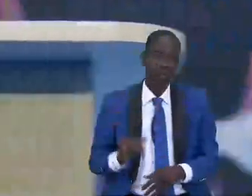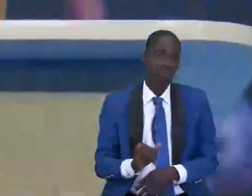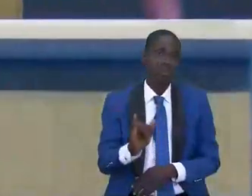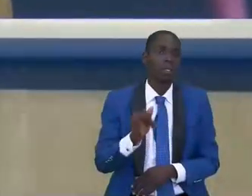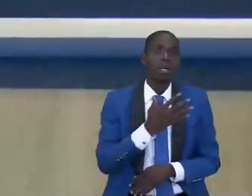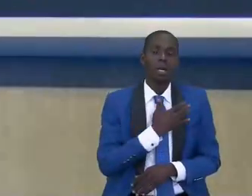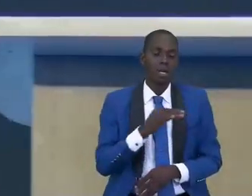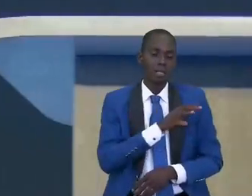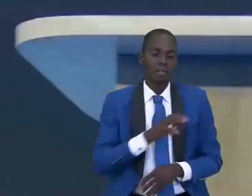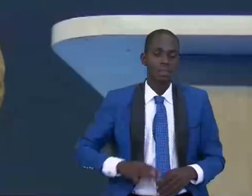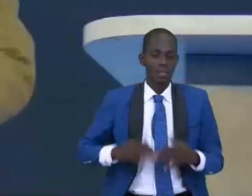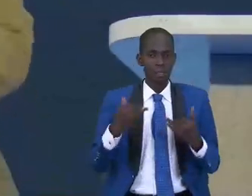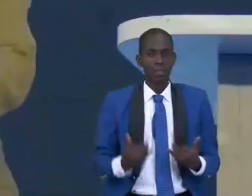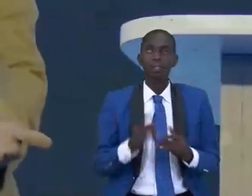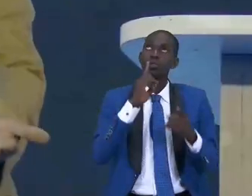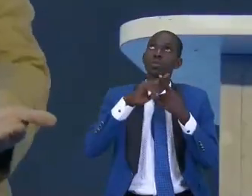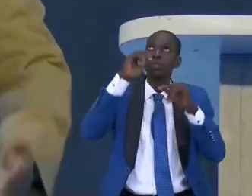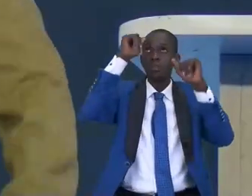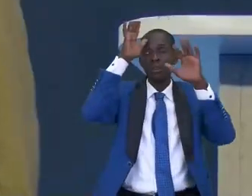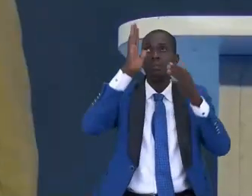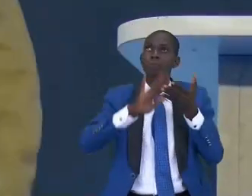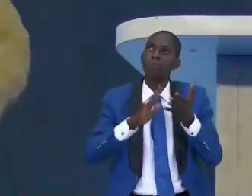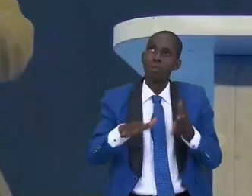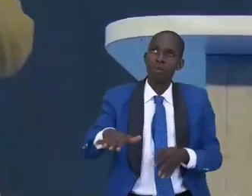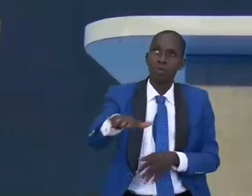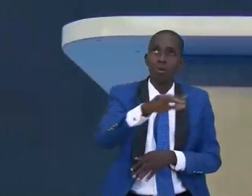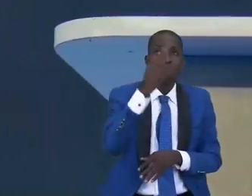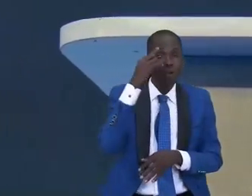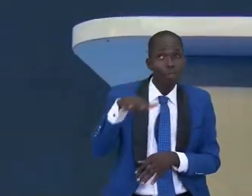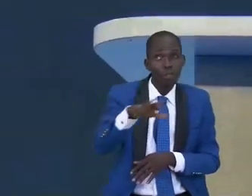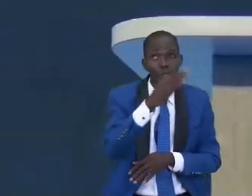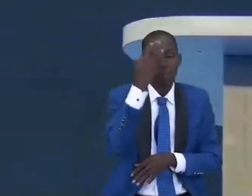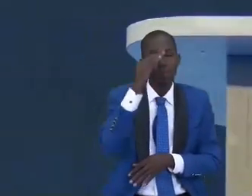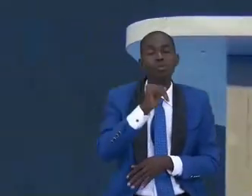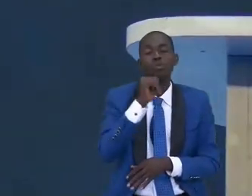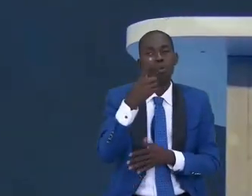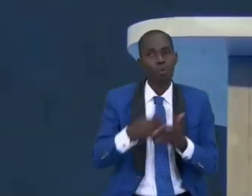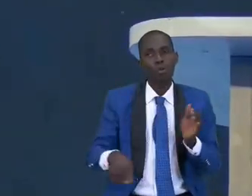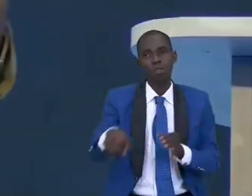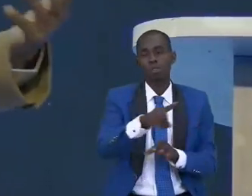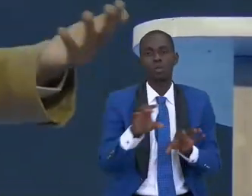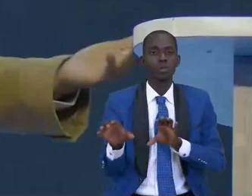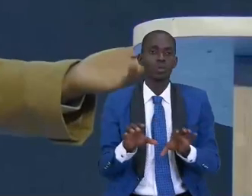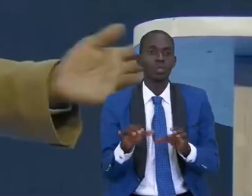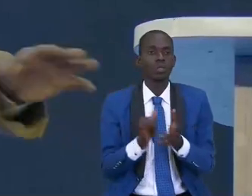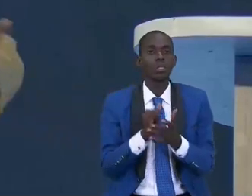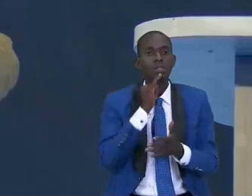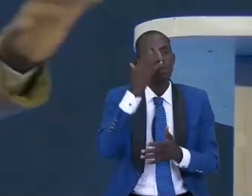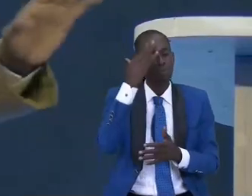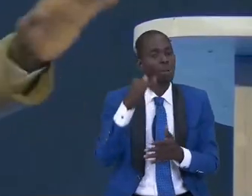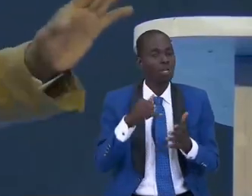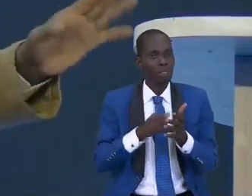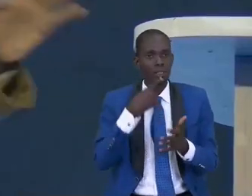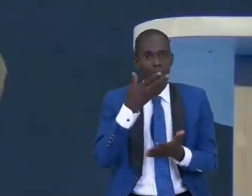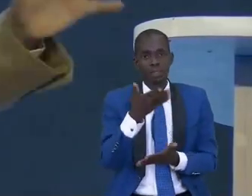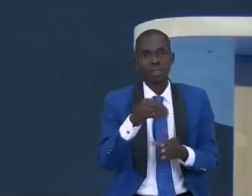l'éternité. Il a dit, pardonne-leur, car ils ne savent pas ce qu'ils font. C'est pourquoi il dit maintenant